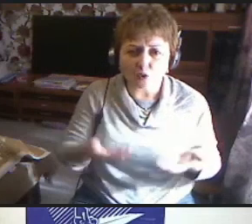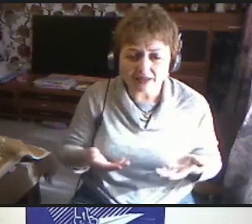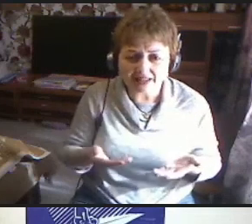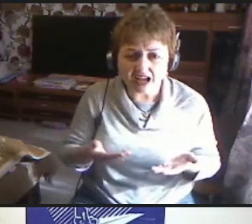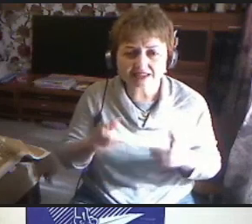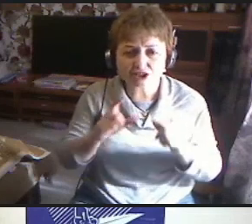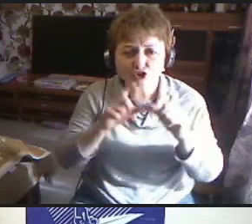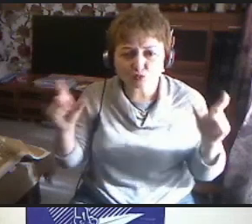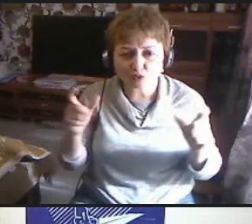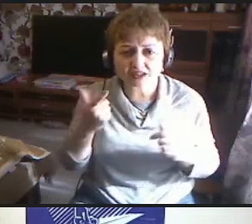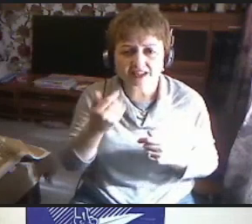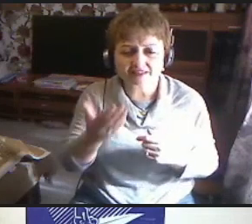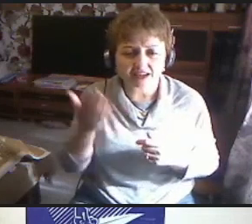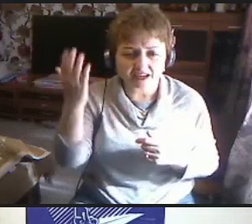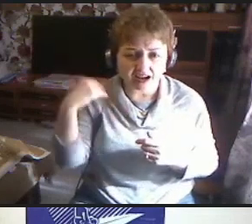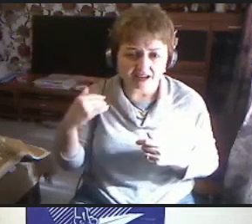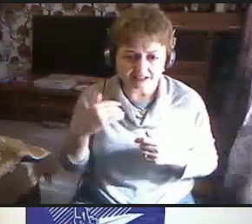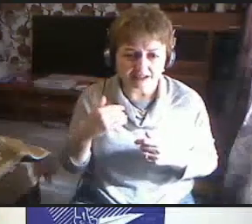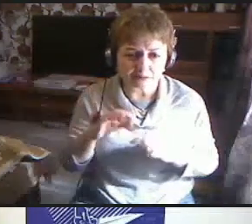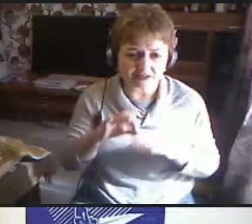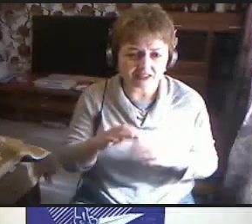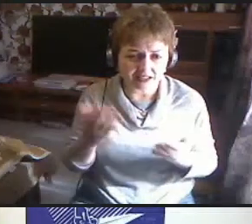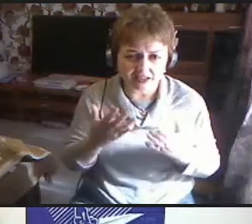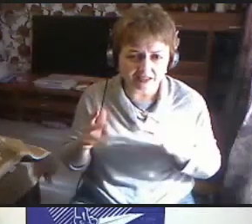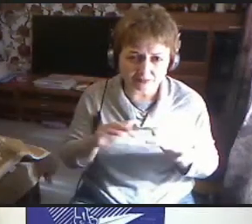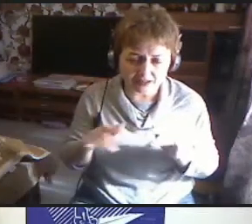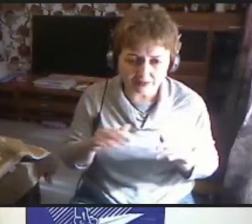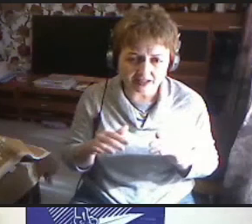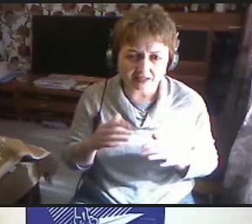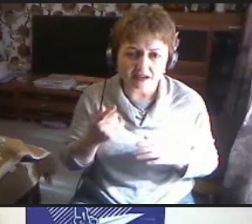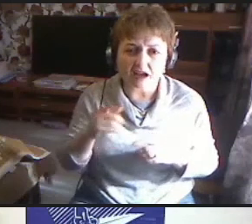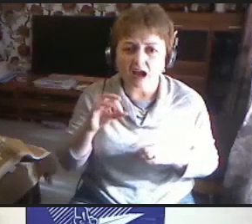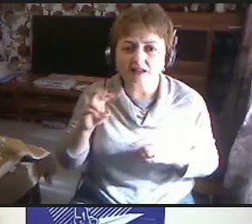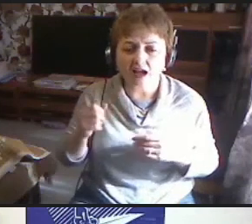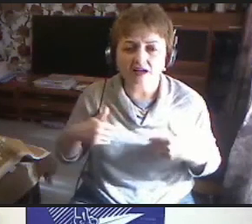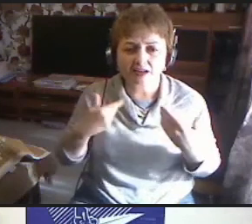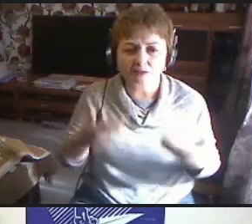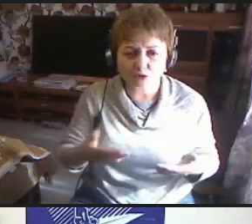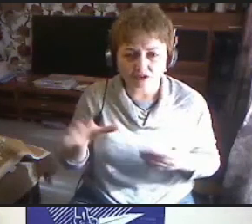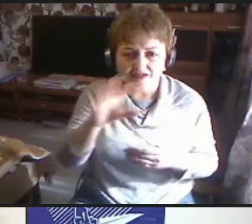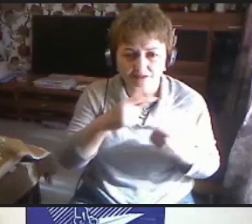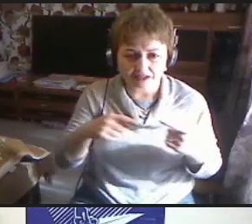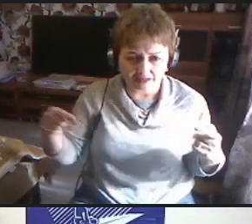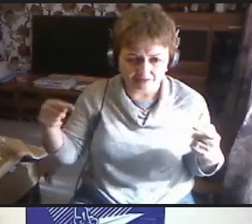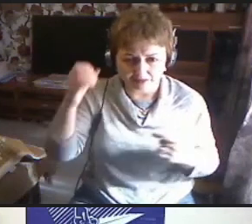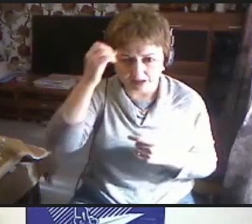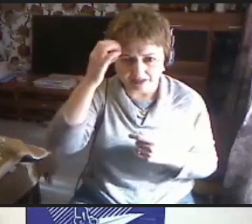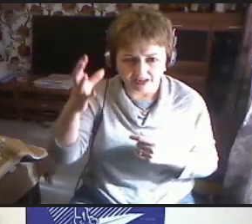рекомендация школы, где вы ранее проводили какие-то мероприятия, и она рекомендует всем остальным